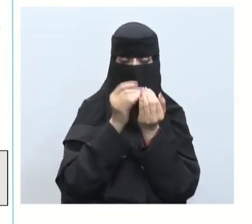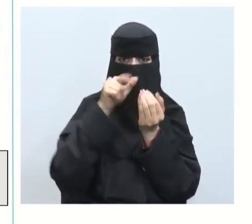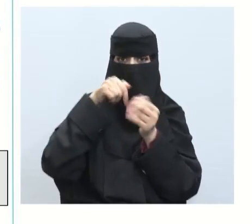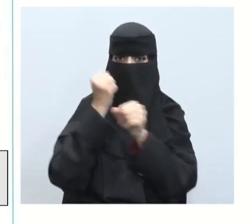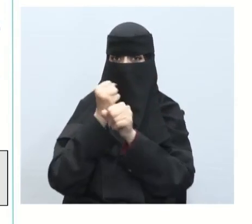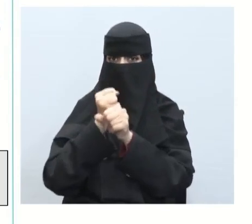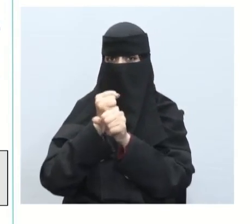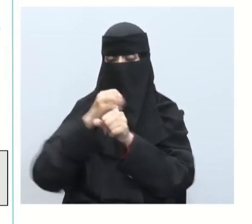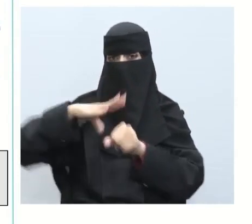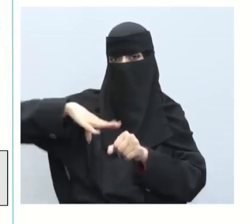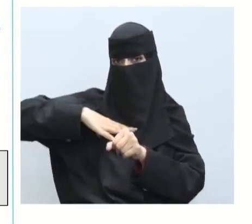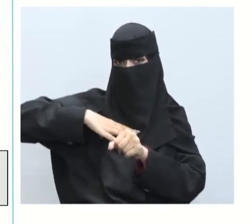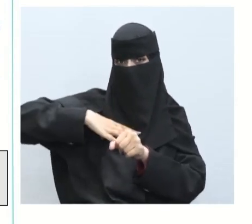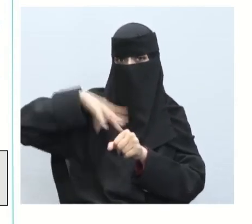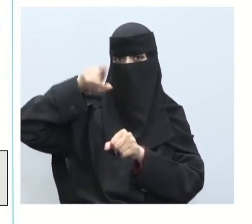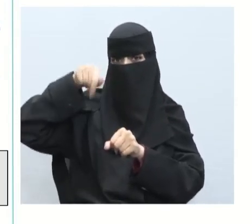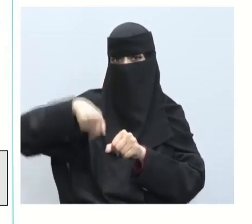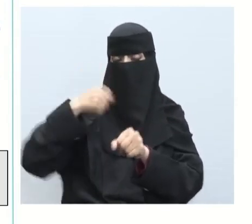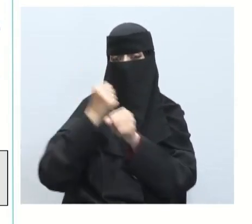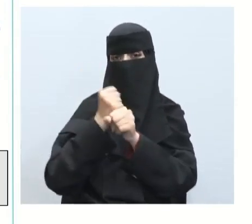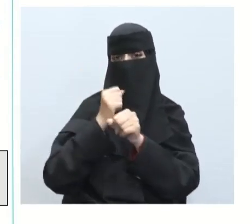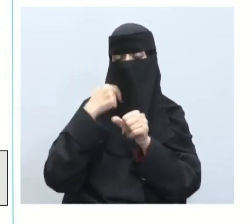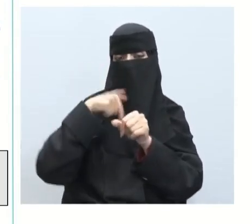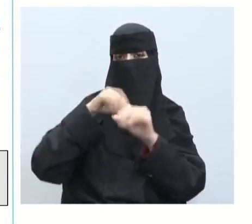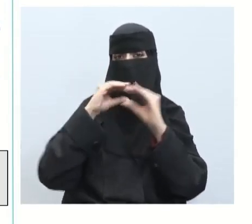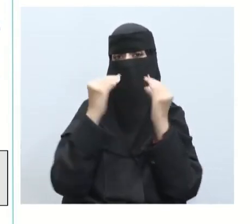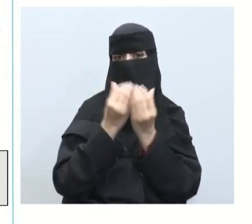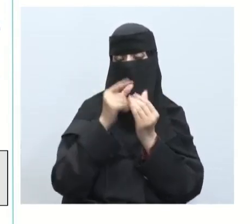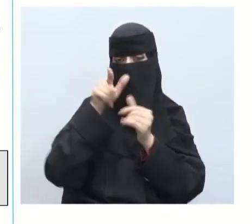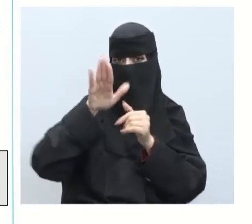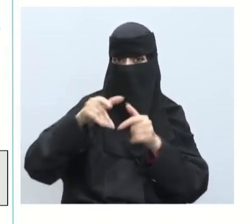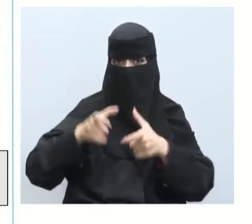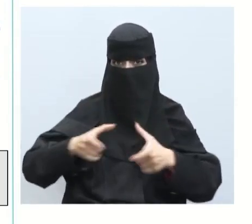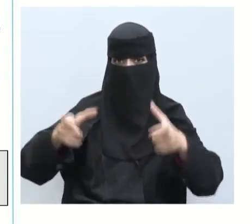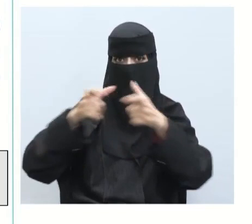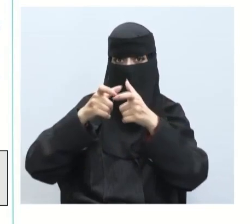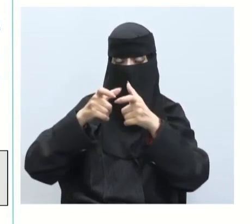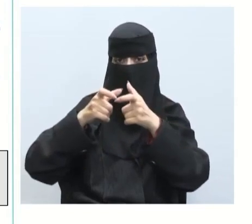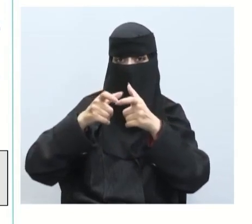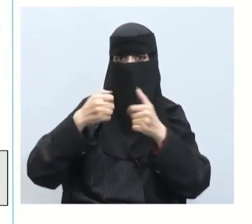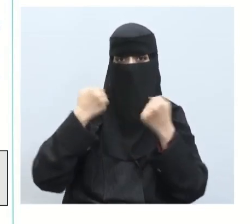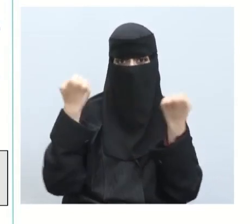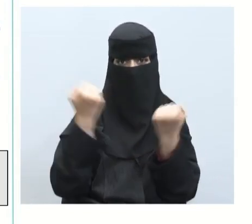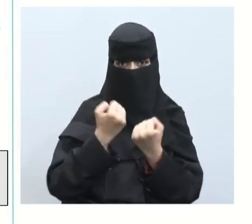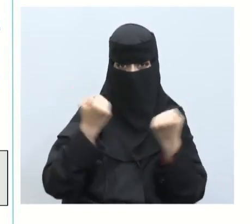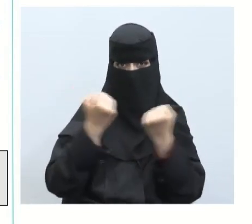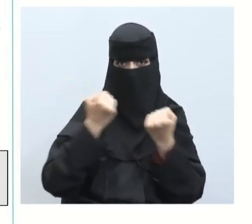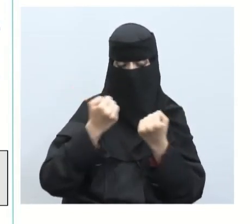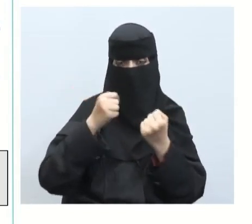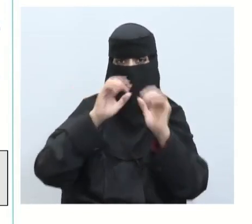عمل المدير وبالتالي نطلق عليه الدور الاداري اذا دور الاداره هو مجموعه او مجموعه من